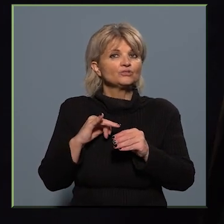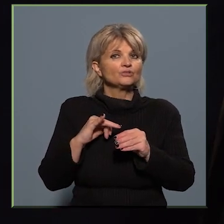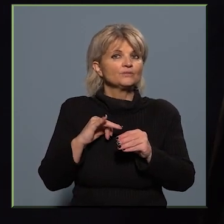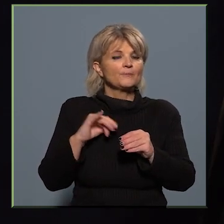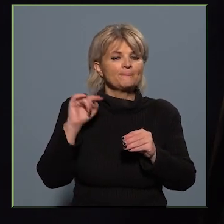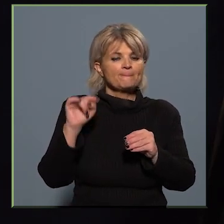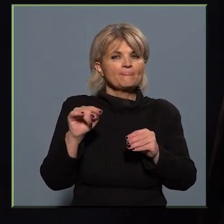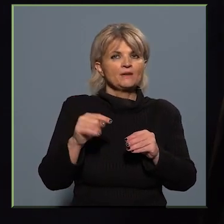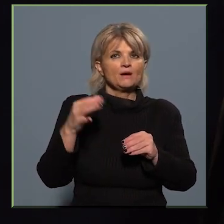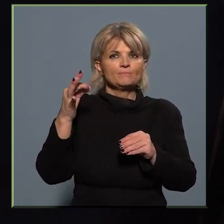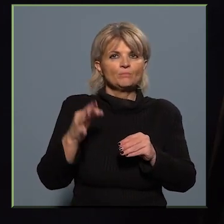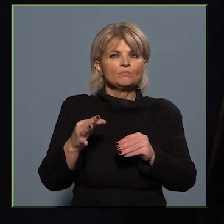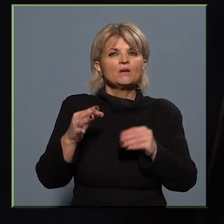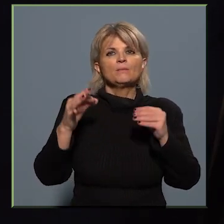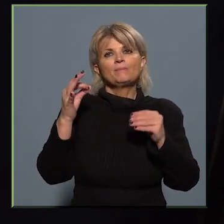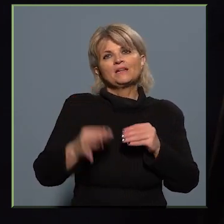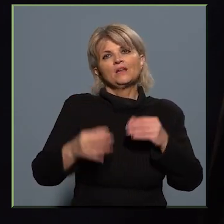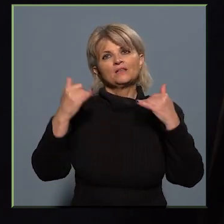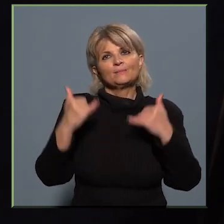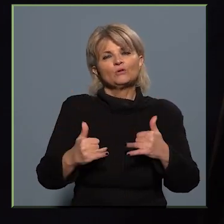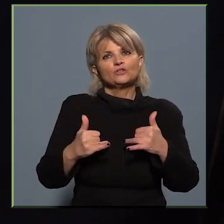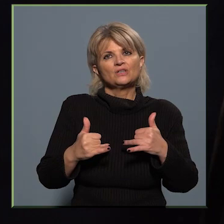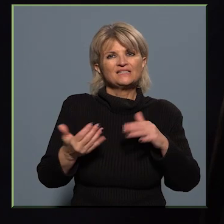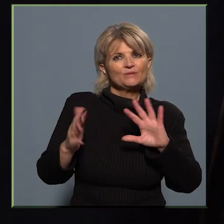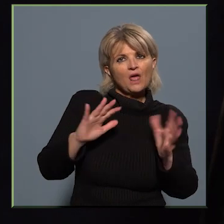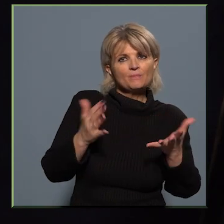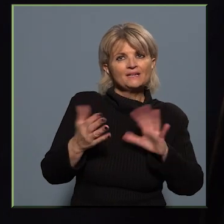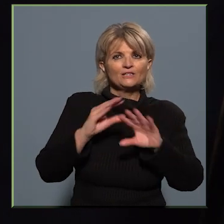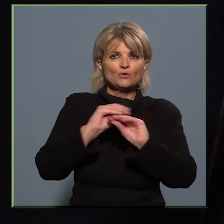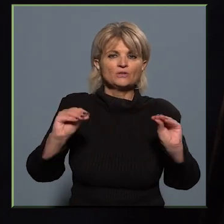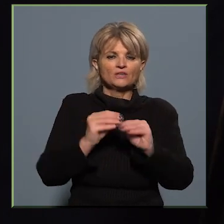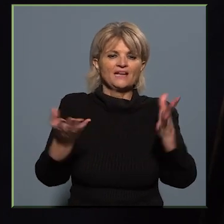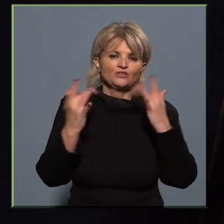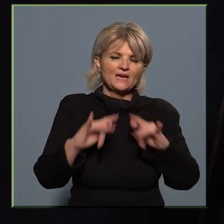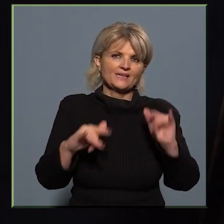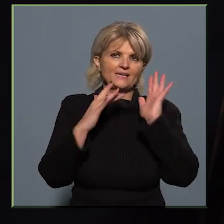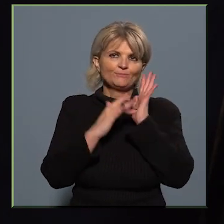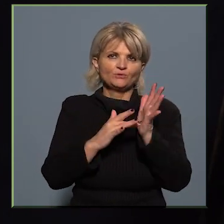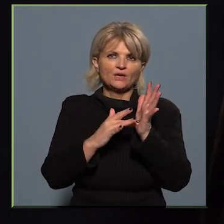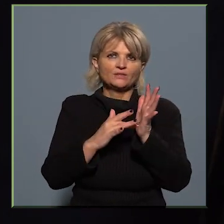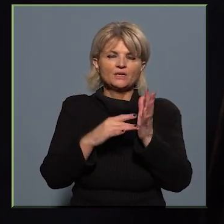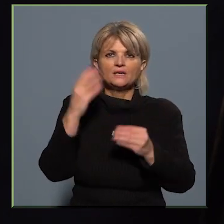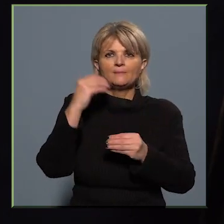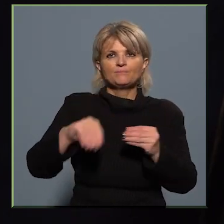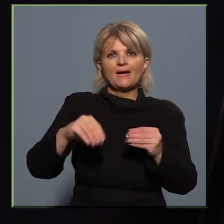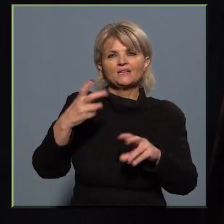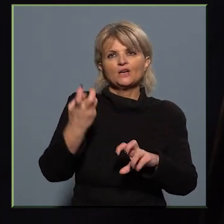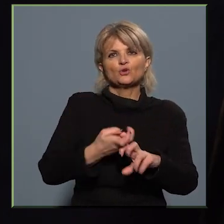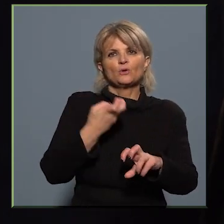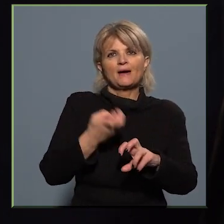ennek a pillanatnyilag elég labilis oktatási helyzetnek, hiszen Kőbánya ilyen